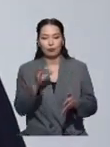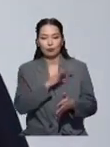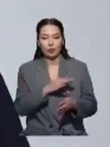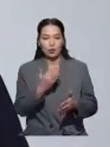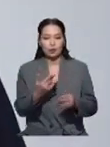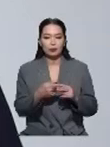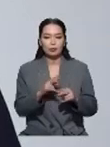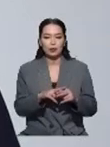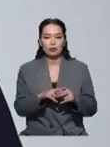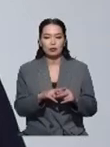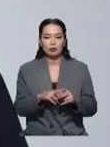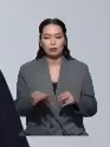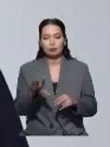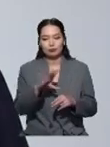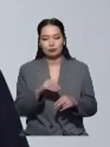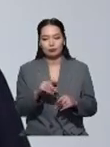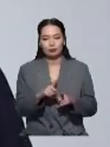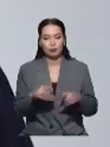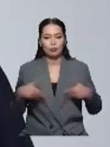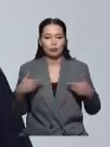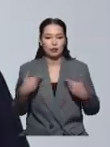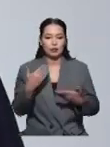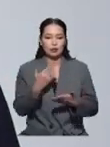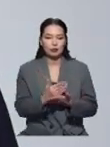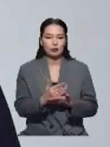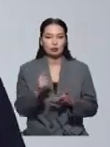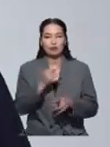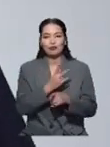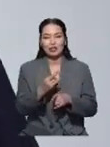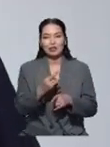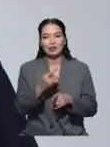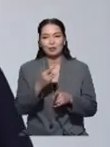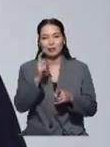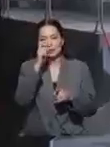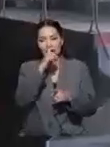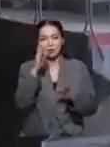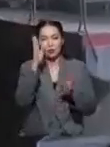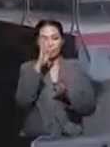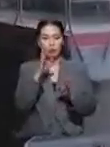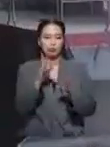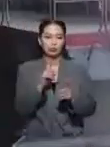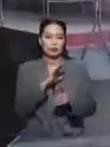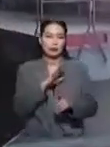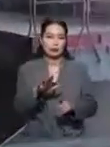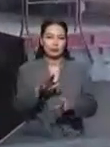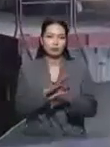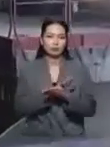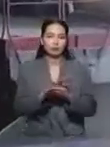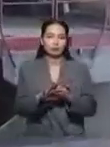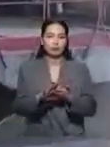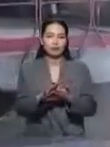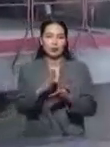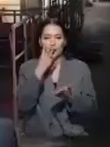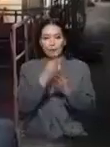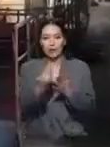которые предотвращают выход радиоактивных веществ в атмосферу или в окружающую среду. В своем интервью